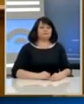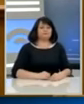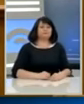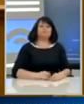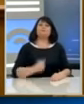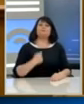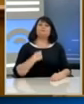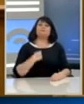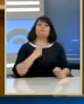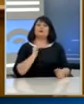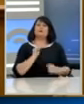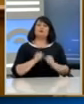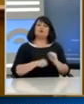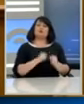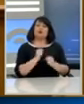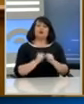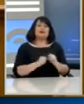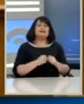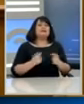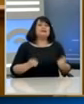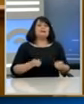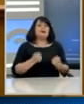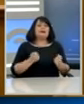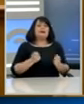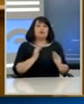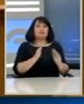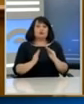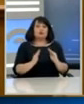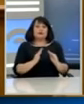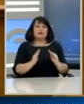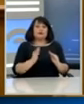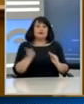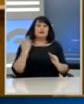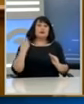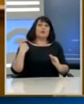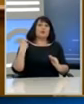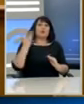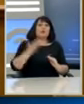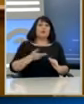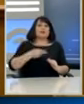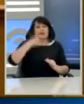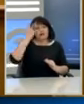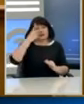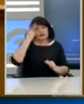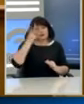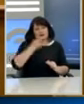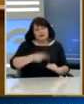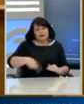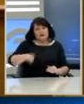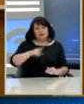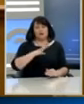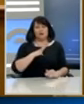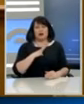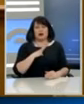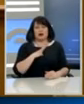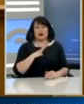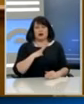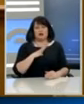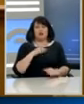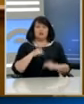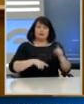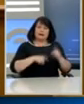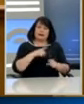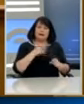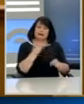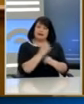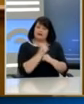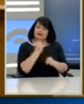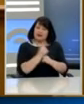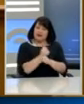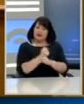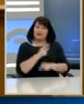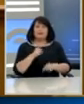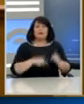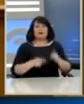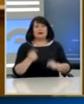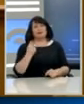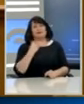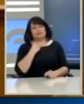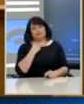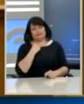το κάνουμε αυτό προστατεύοντας κεκτημένα δικαιώματα της κοινωνικής πλειοψηφίας. Κάπου τα καταφέραμε και κάπου